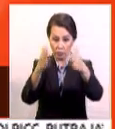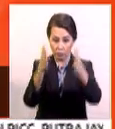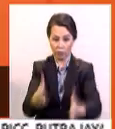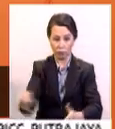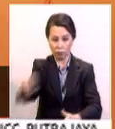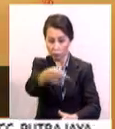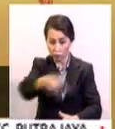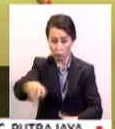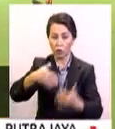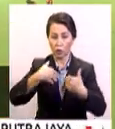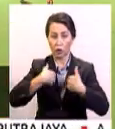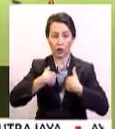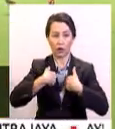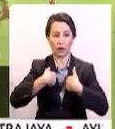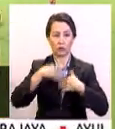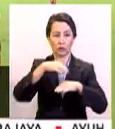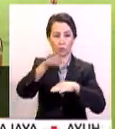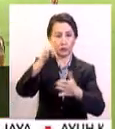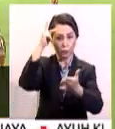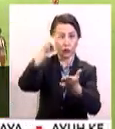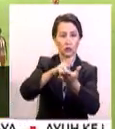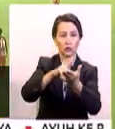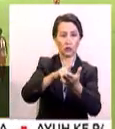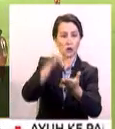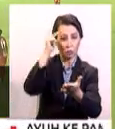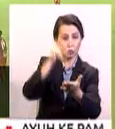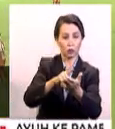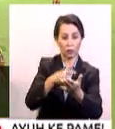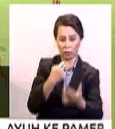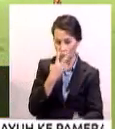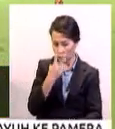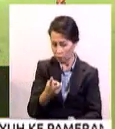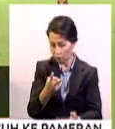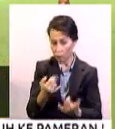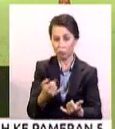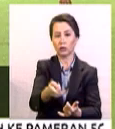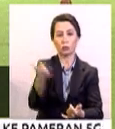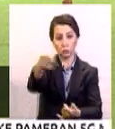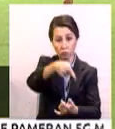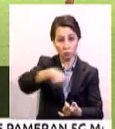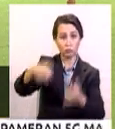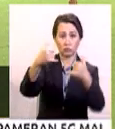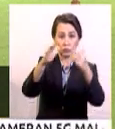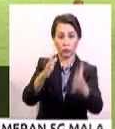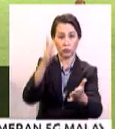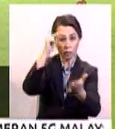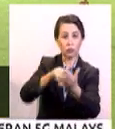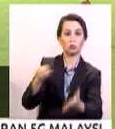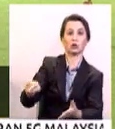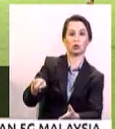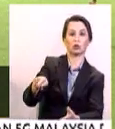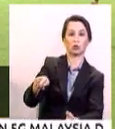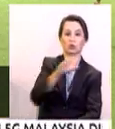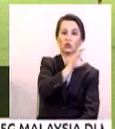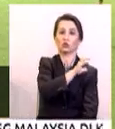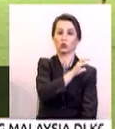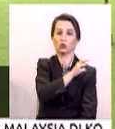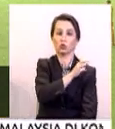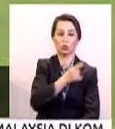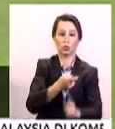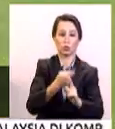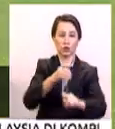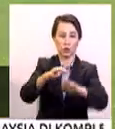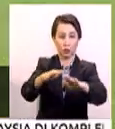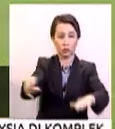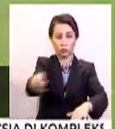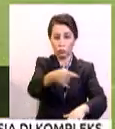banyak Yusri Cik Ella yang lebih mengenali saya tengok setakat ni. Mereka terutama sekali dari segi position